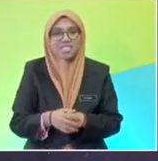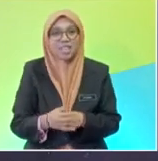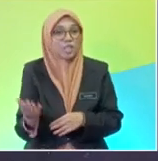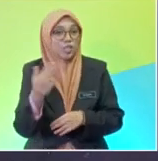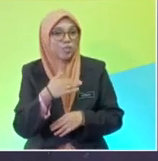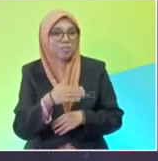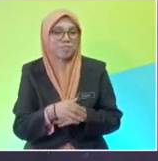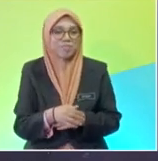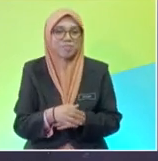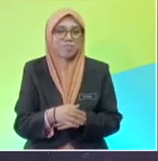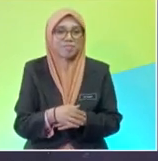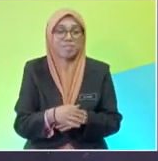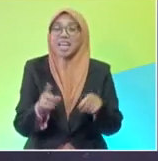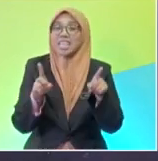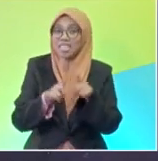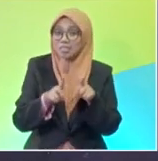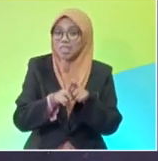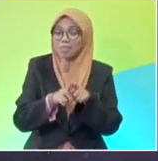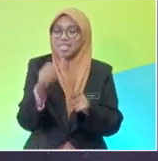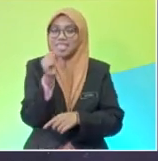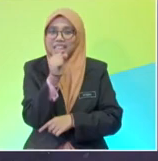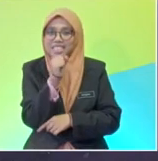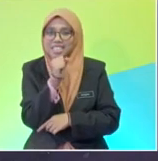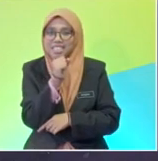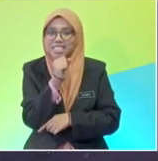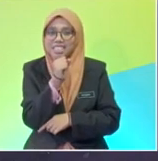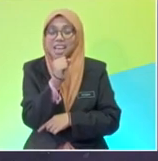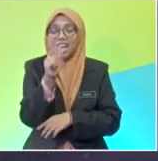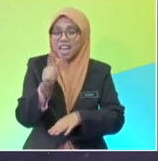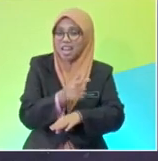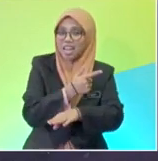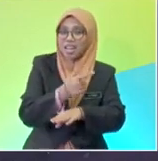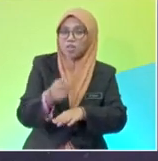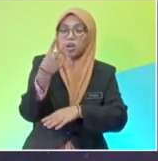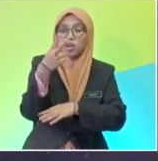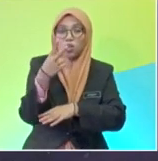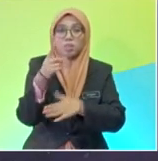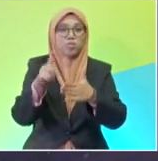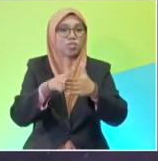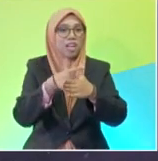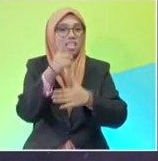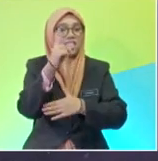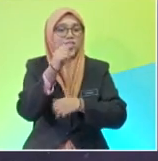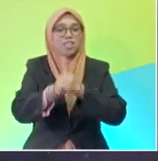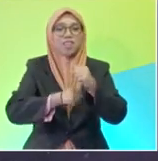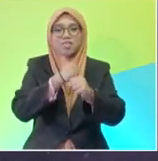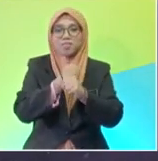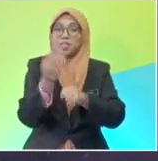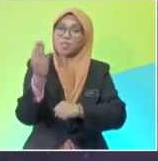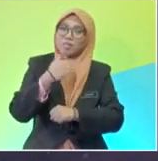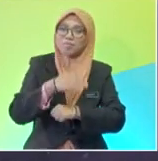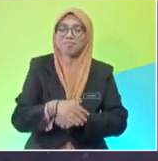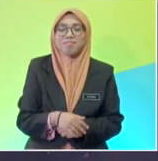Jadi jom kita nyanyi sama-sama lagu 12 bulan setahun. Jom.